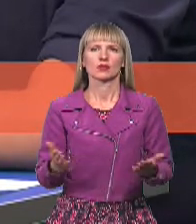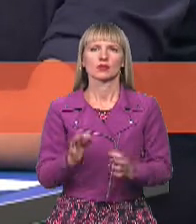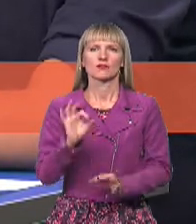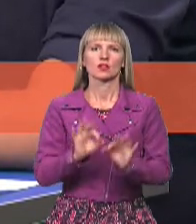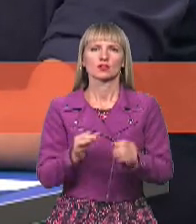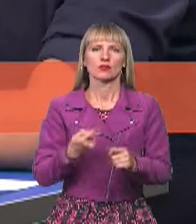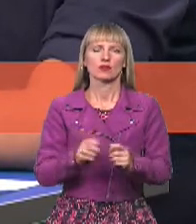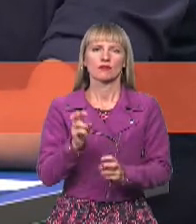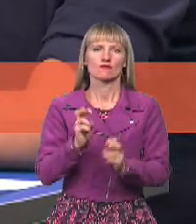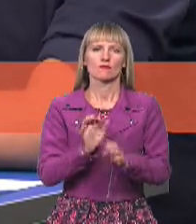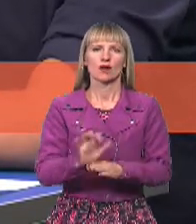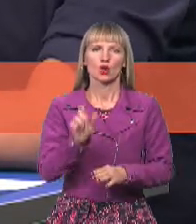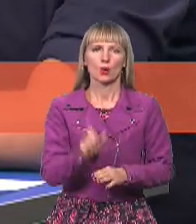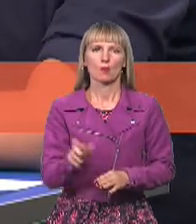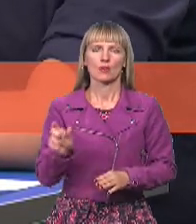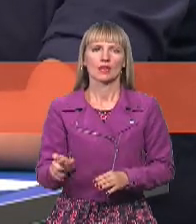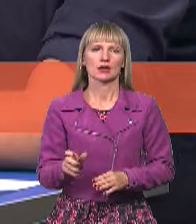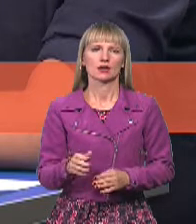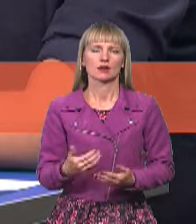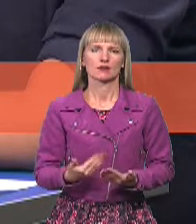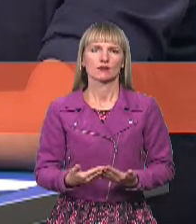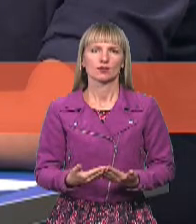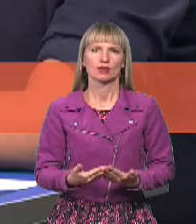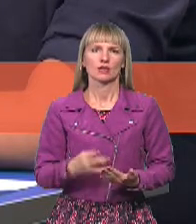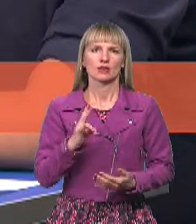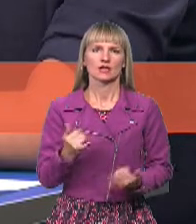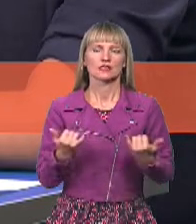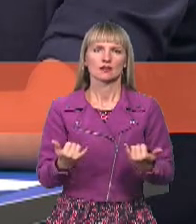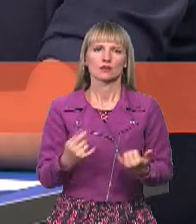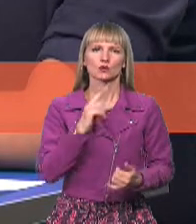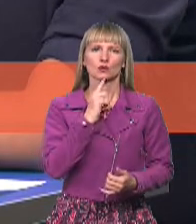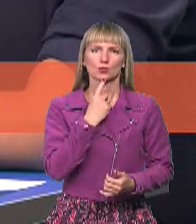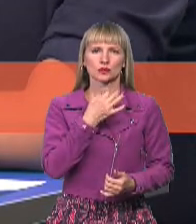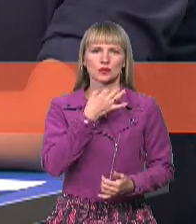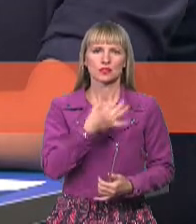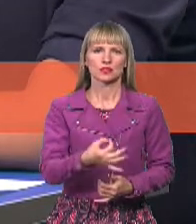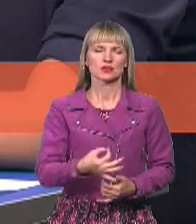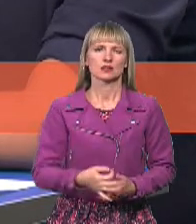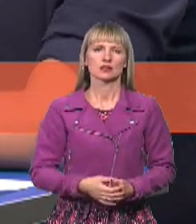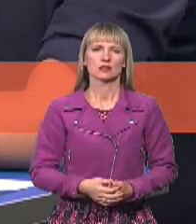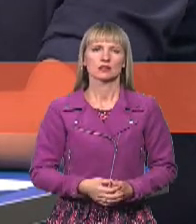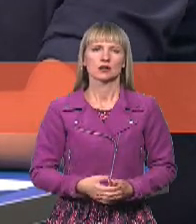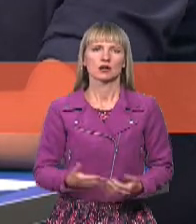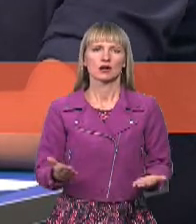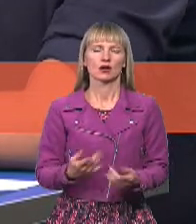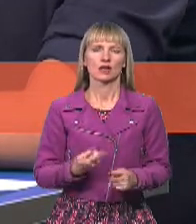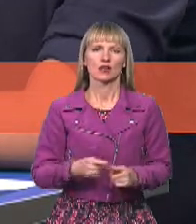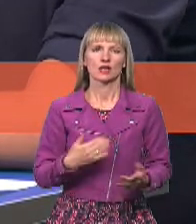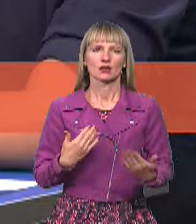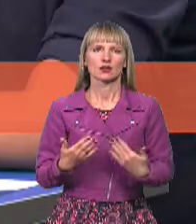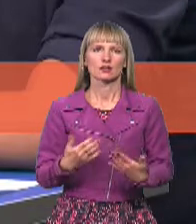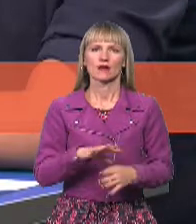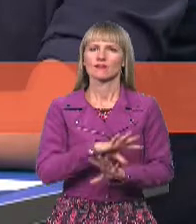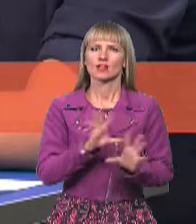виробників та загалом операторів харчової продукції? На сегодняшний момент трудно сказать, какое это в отношении